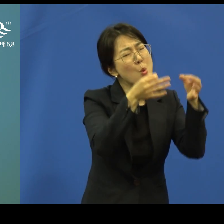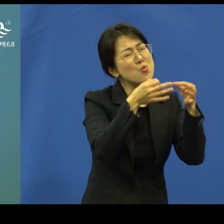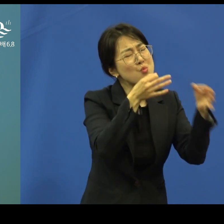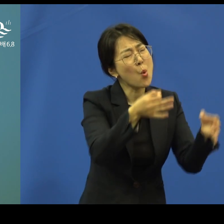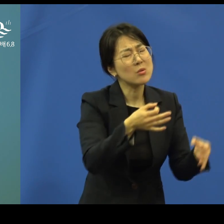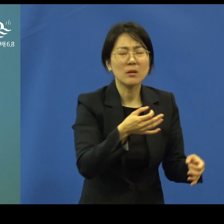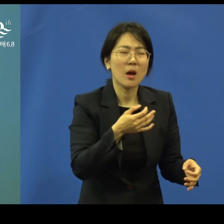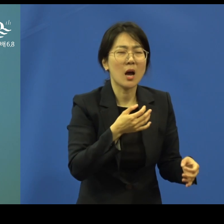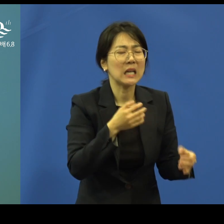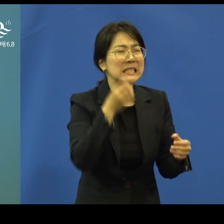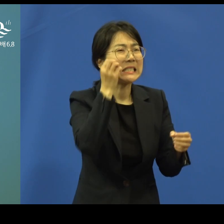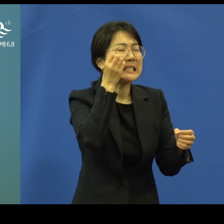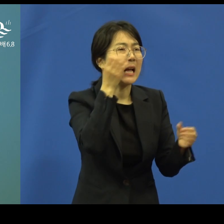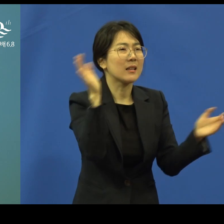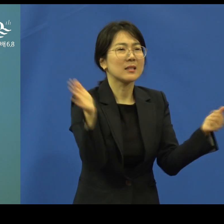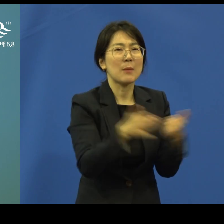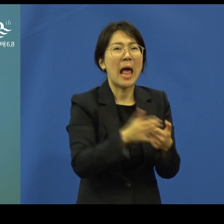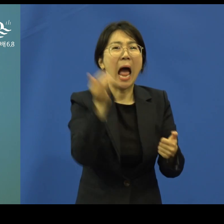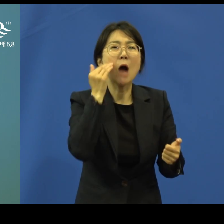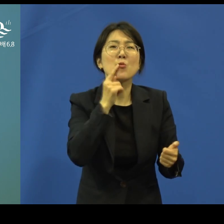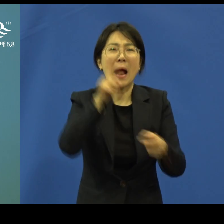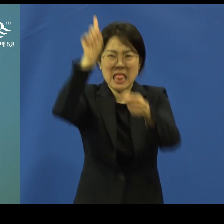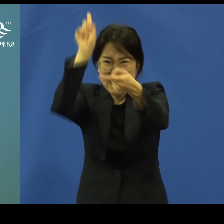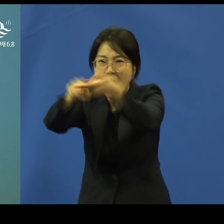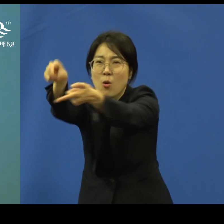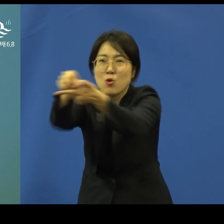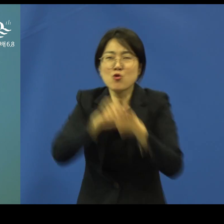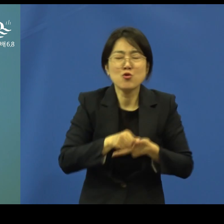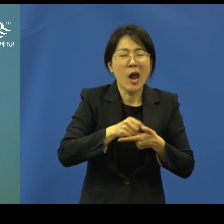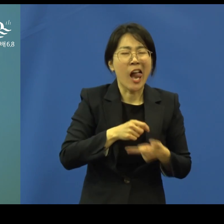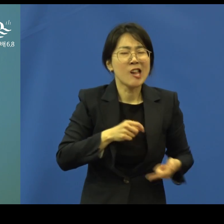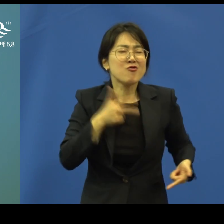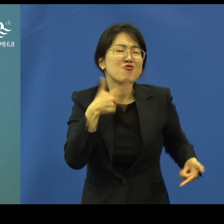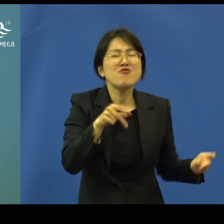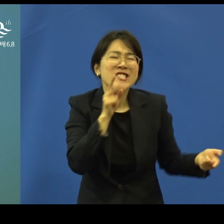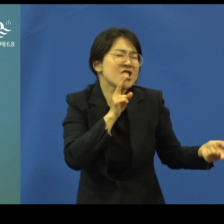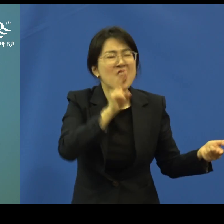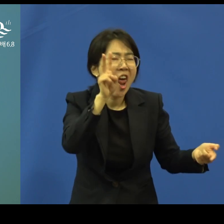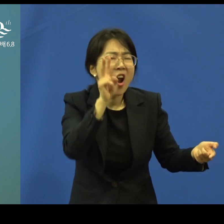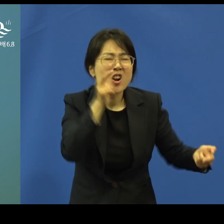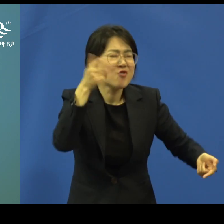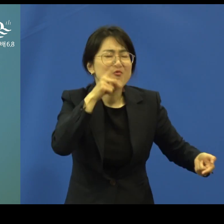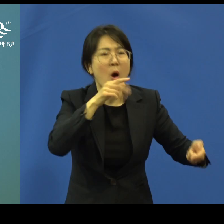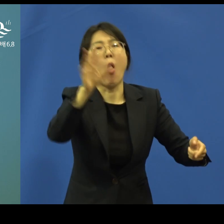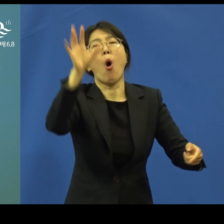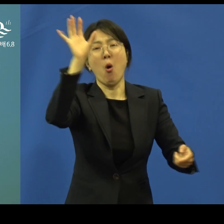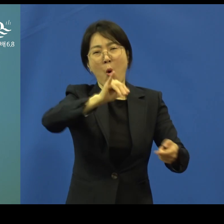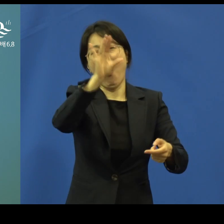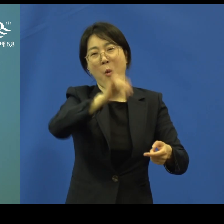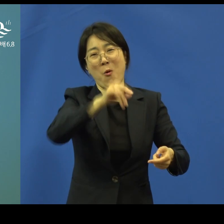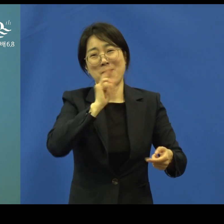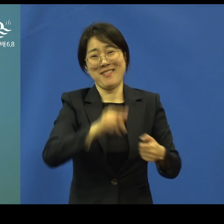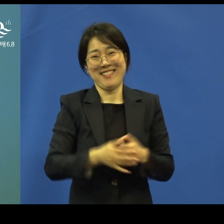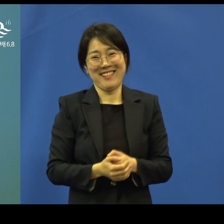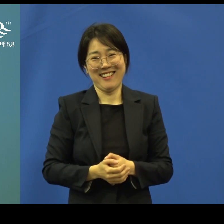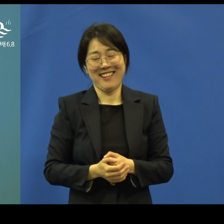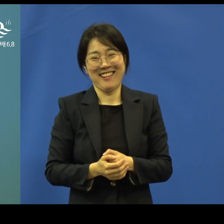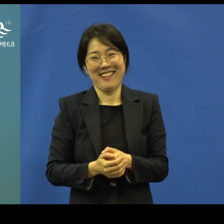외국 사람들이 실제로 그렇게 기도했어요. 근데 여러분, 어떤 분은 그래요. 뭐 하나님 기가 먹었나?